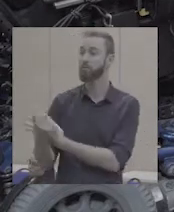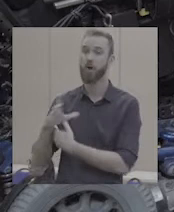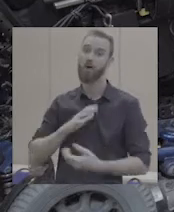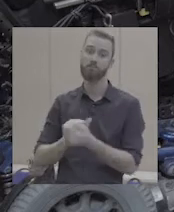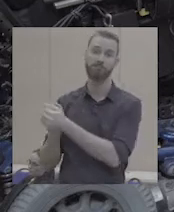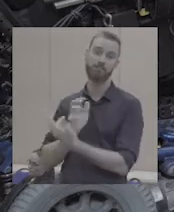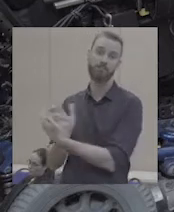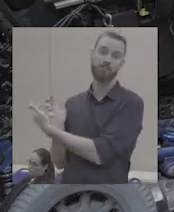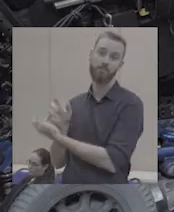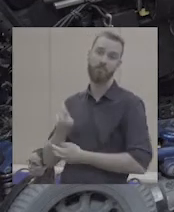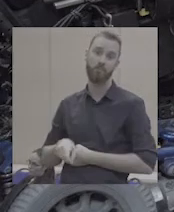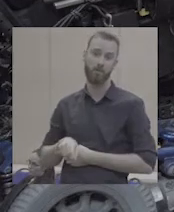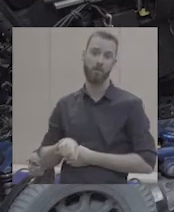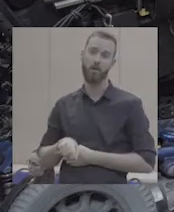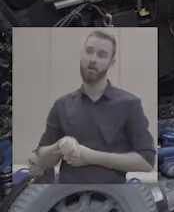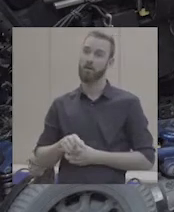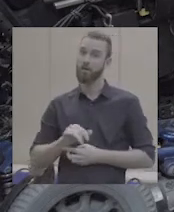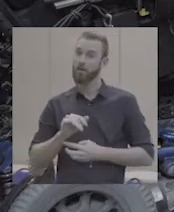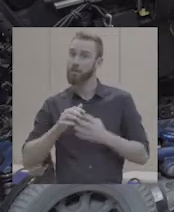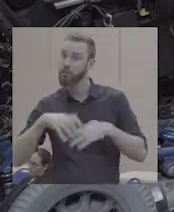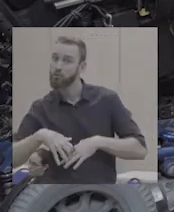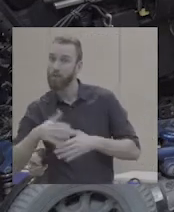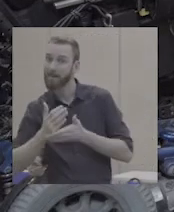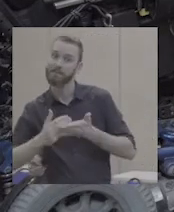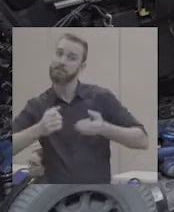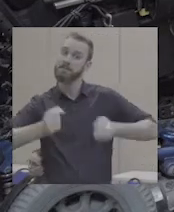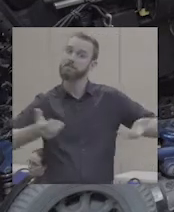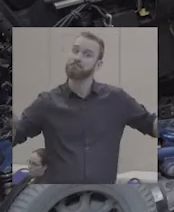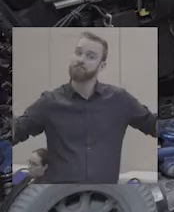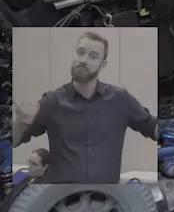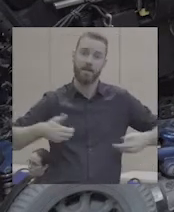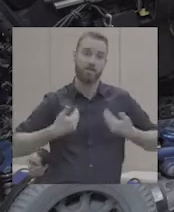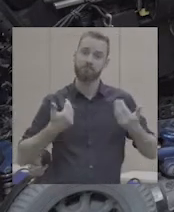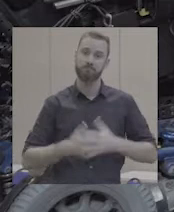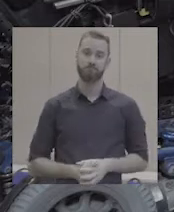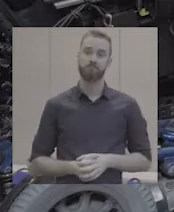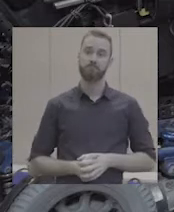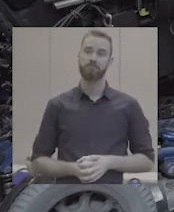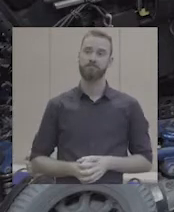apparaître. Et avec des nécessités de démolition, s'il faut. Ah, qu'est-ce que vous voulez? C'est la vie.